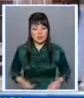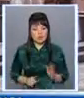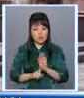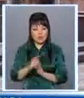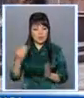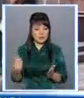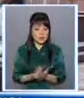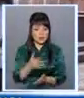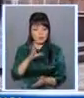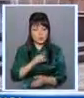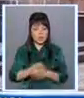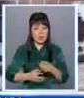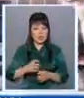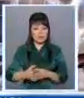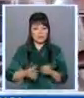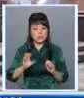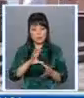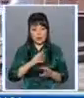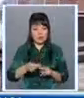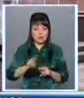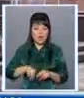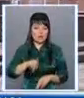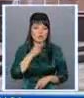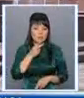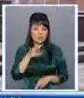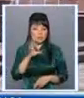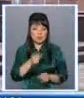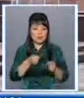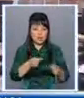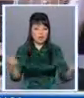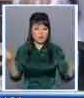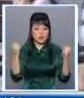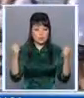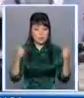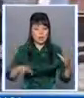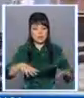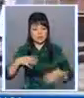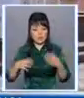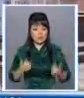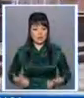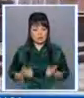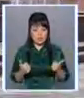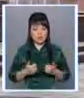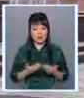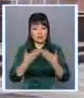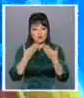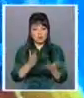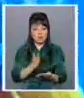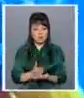бізге барша әлемдегі темекі шегетін адамдардың темекі тастауын спортпен шұғылдануына ұмтылсын деген ойда.